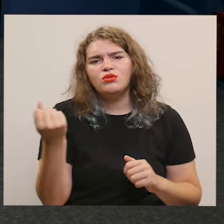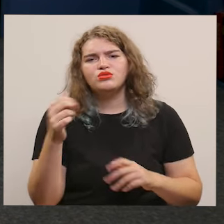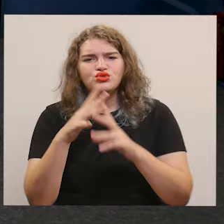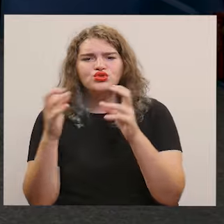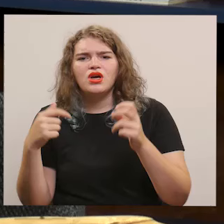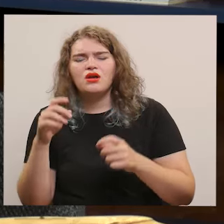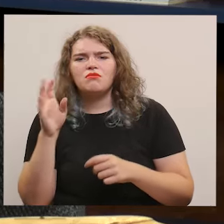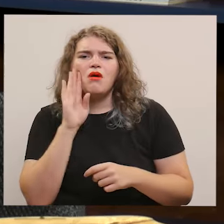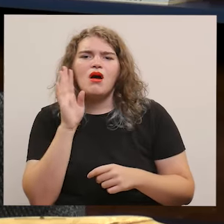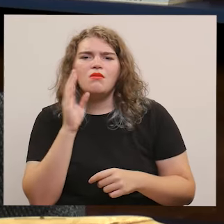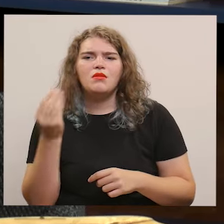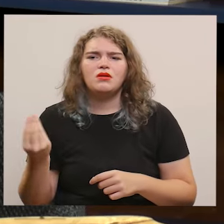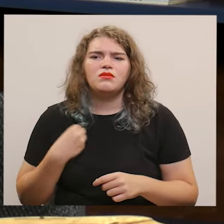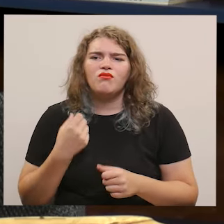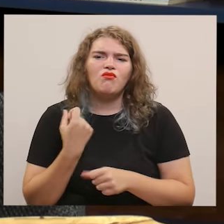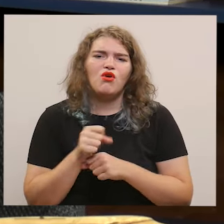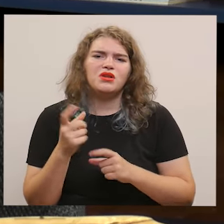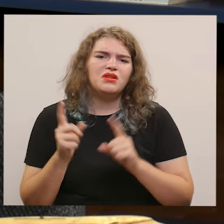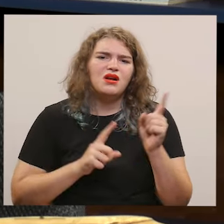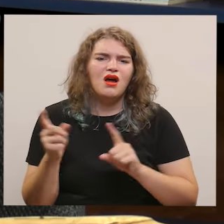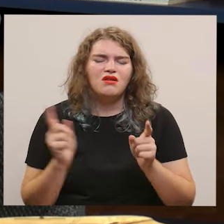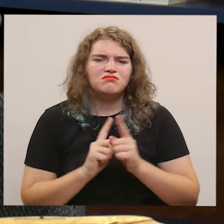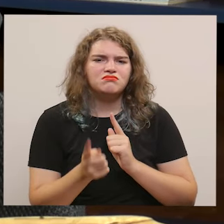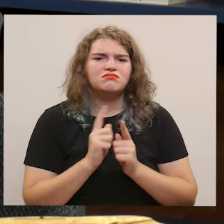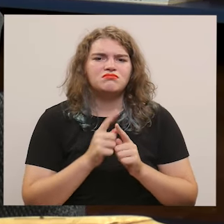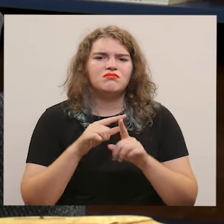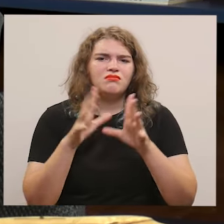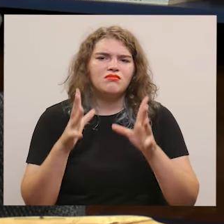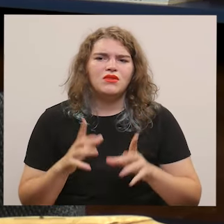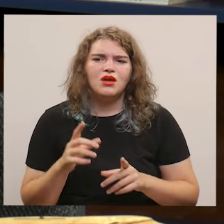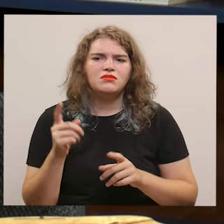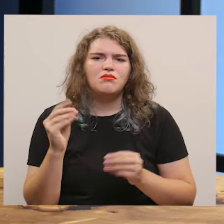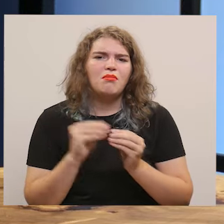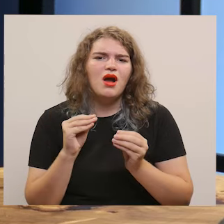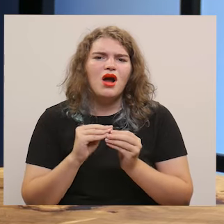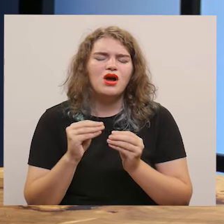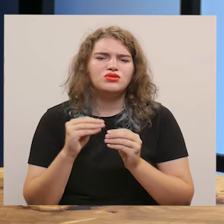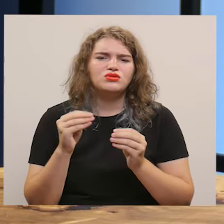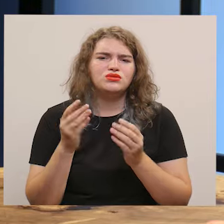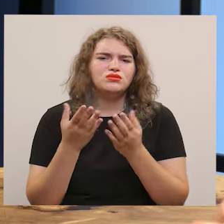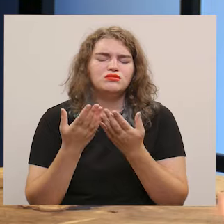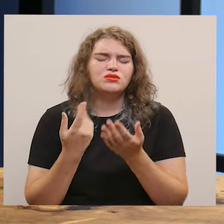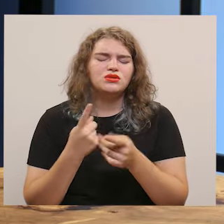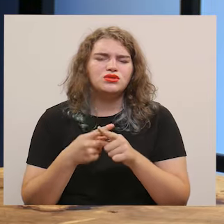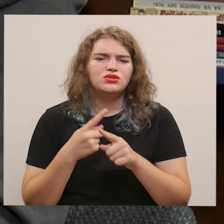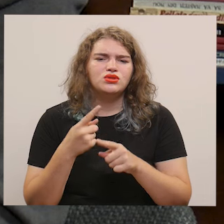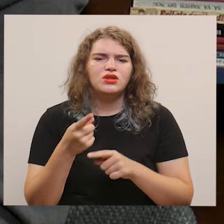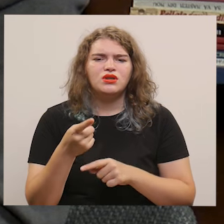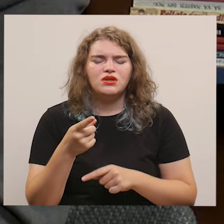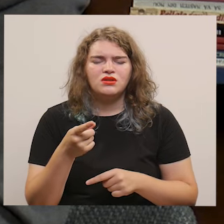la biserică. Mergeam extrem de rar, nici măcar de fiecare dată la Paști, la Crăciun. Și de ce te-a trimis ea în iad?